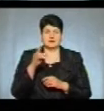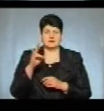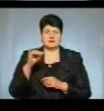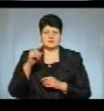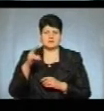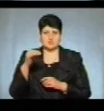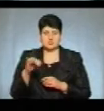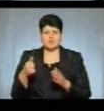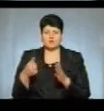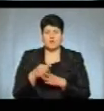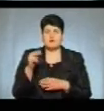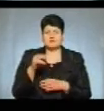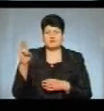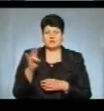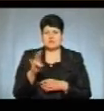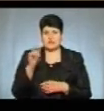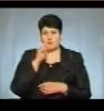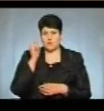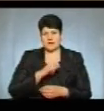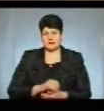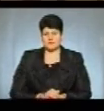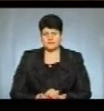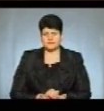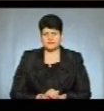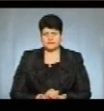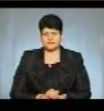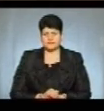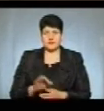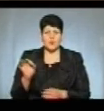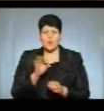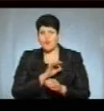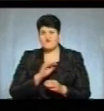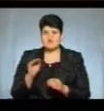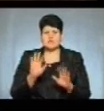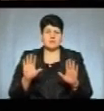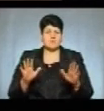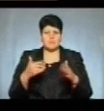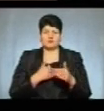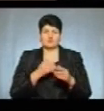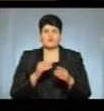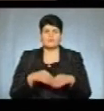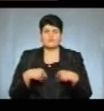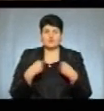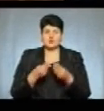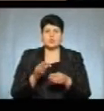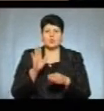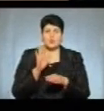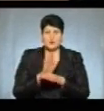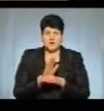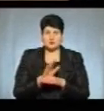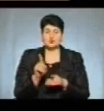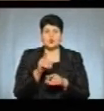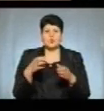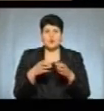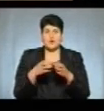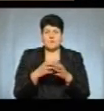Господнього до Православної церкви України. Такий офіційний момент, я хочу вам вручити цей указ, те, що громада вже